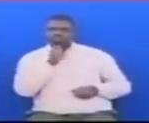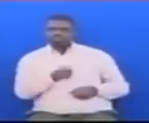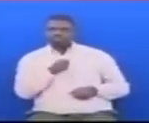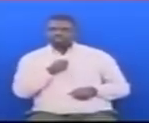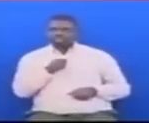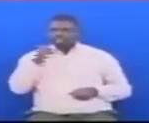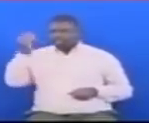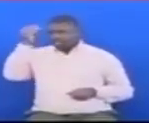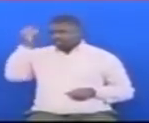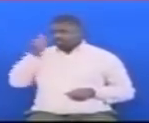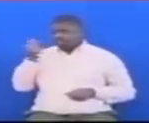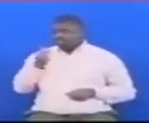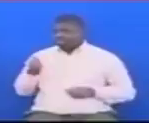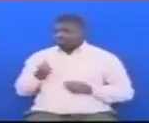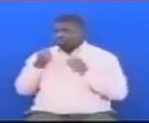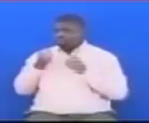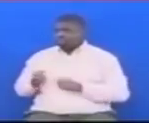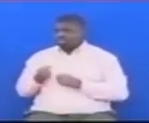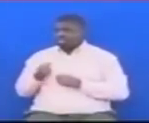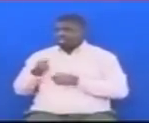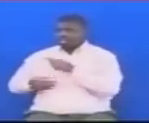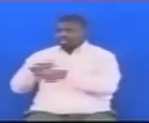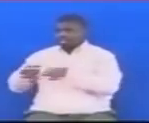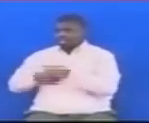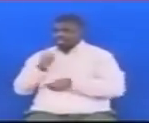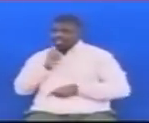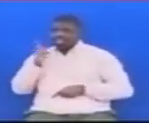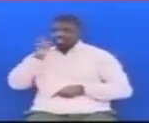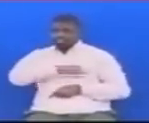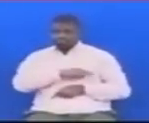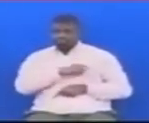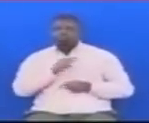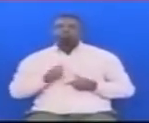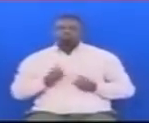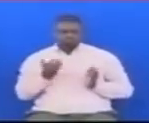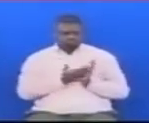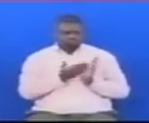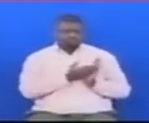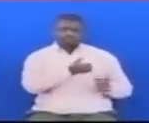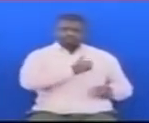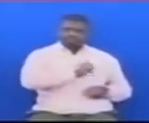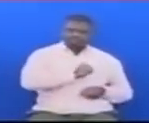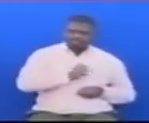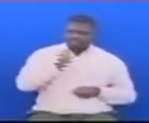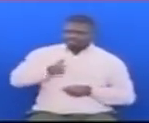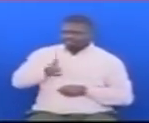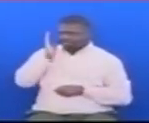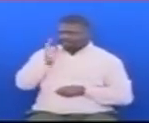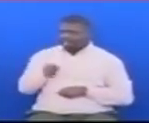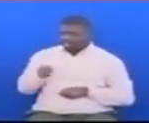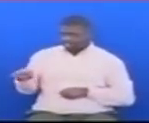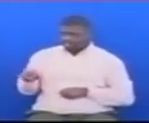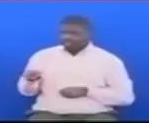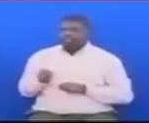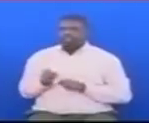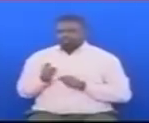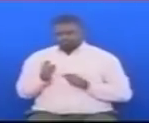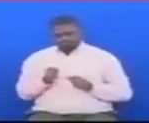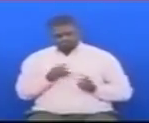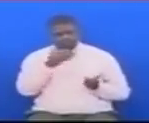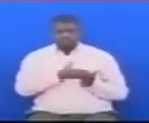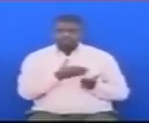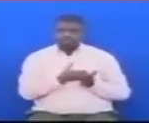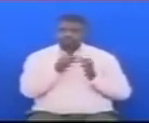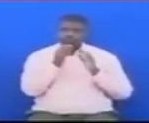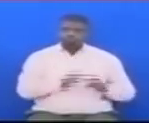Tanzania inaendelea kuimarika siku hadi siku katika shule za umma na binafsi. Ili kuhakikisha kuwa ubora wa elimu unaendelea